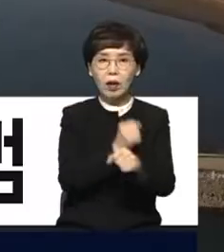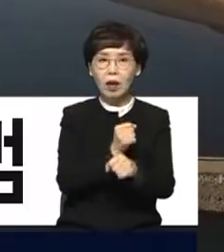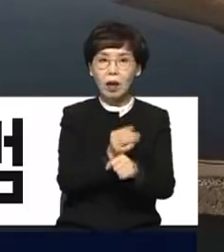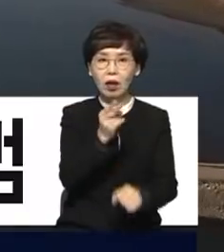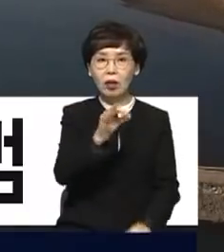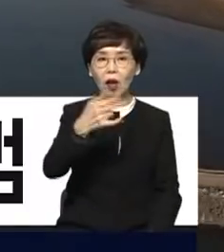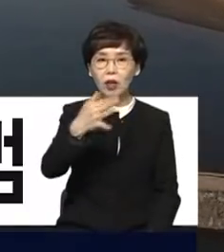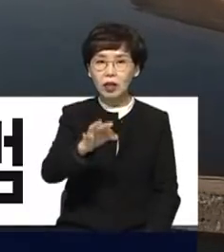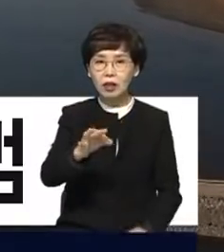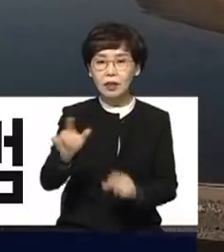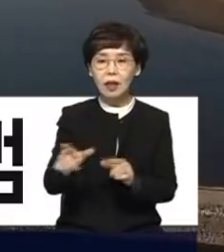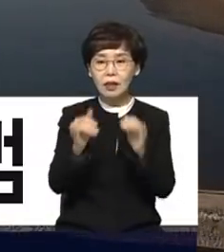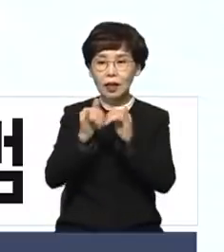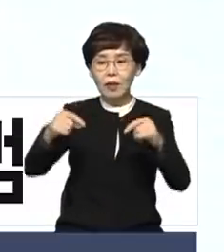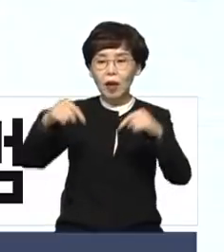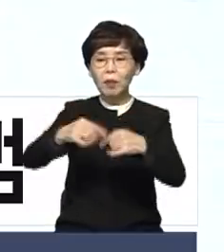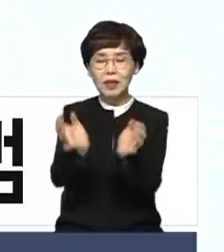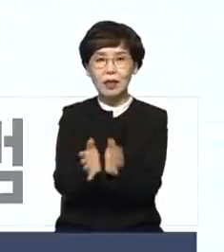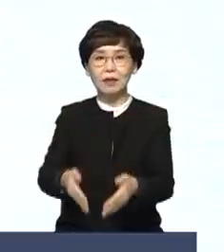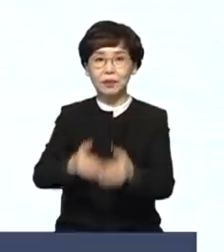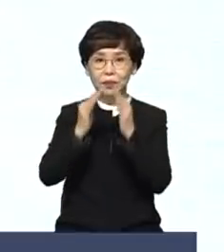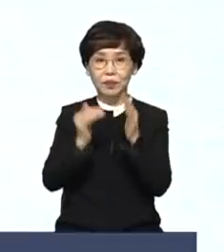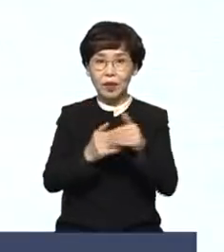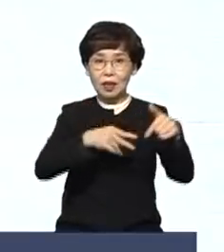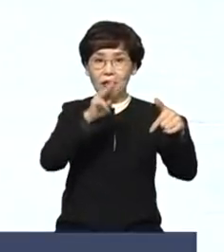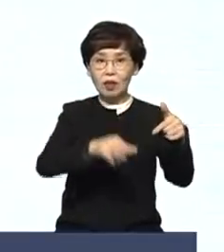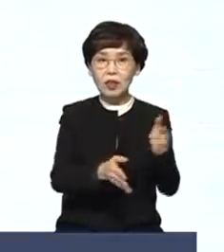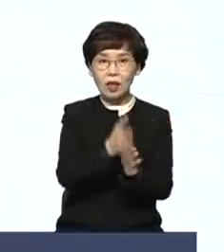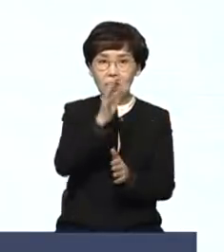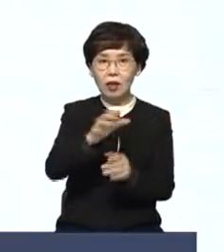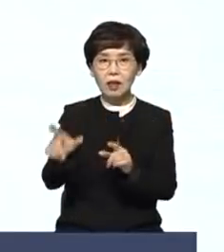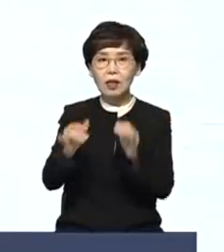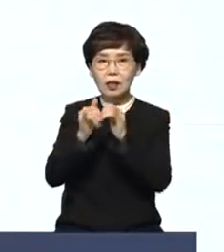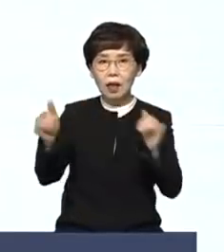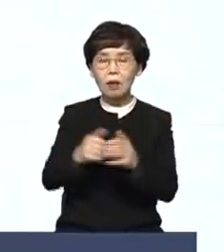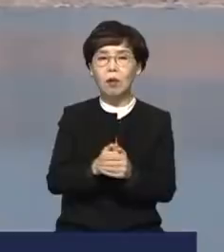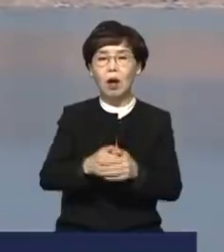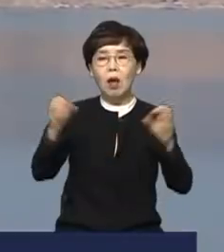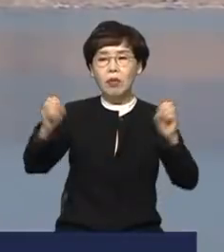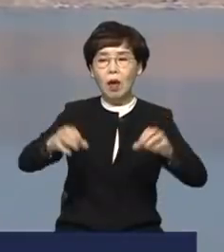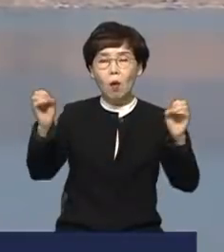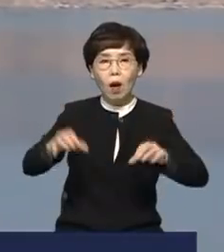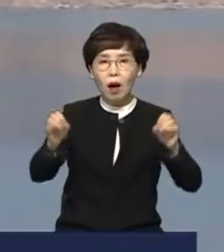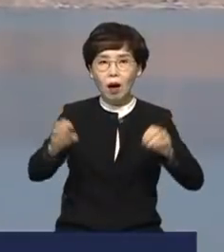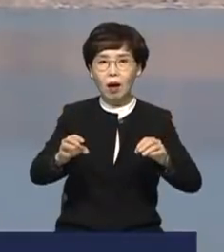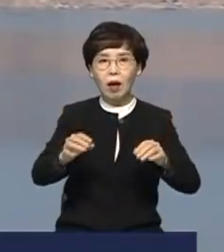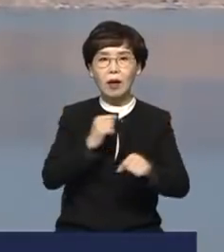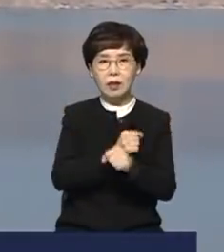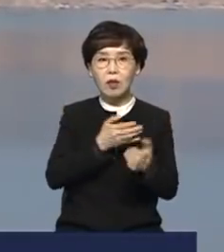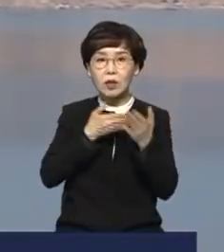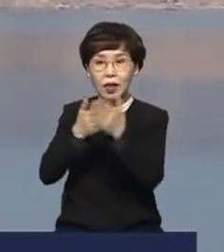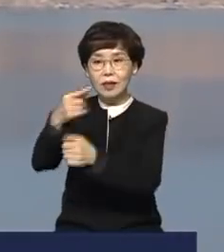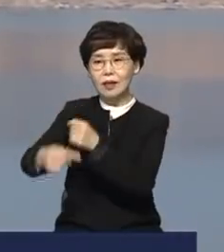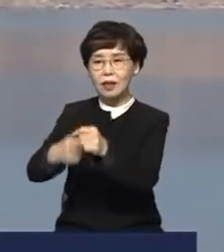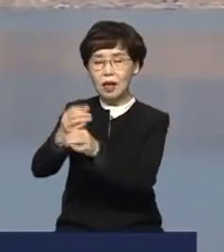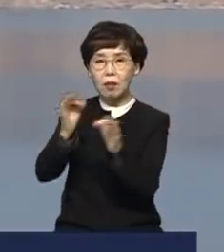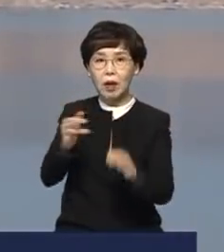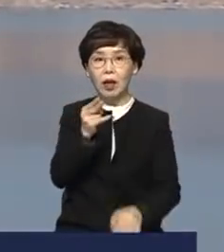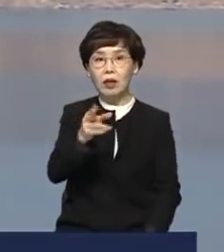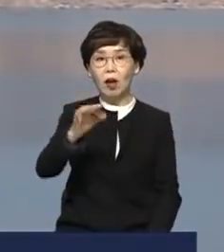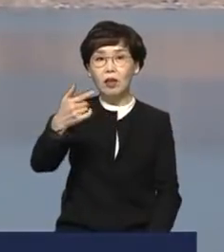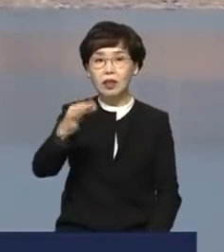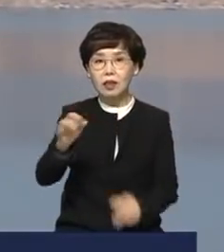주민협의체가 공식 출범했습니다. 인천시가 주민과의 공식적인 대화 창구를 제안한 지 1년 만에